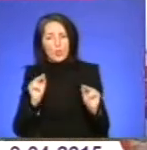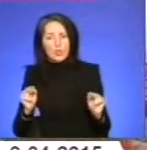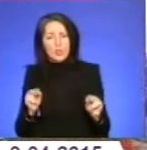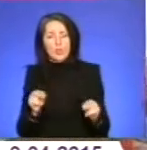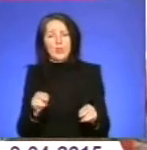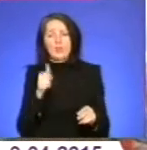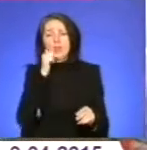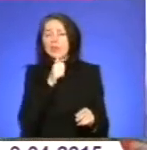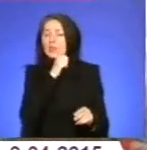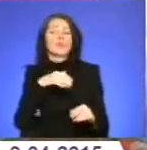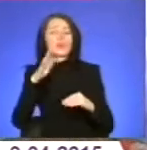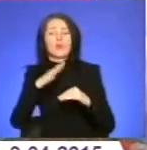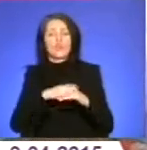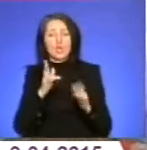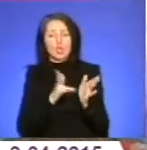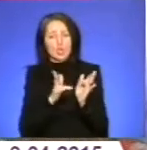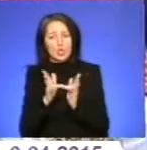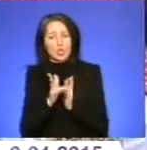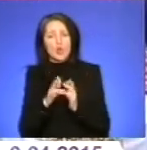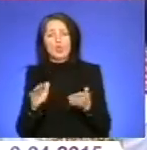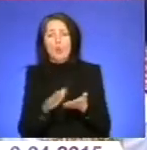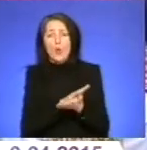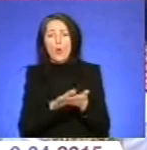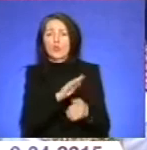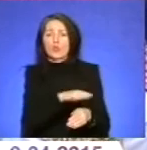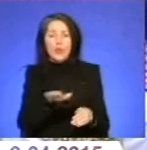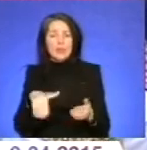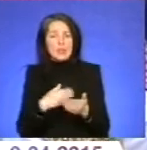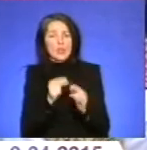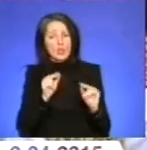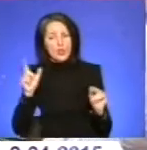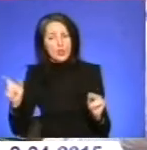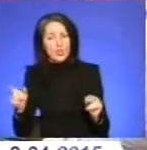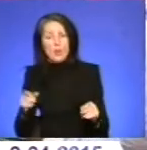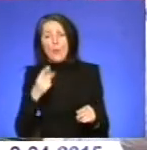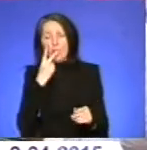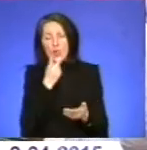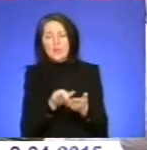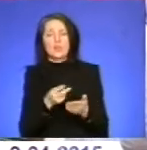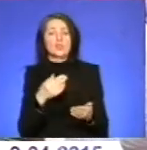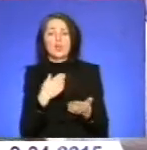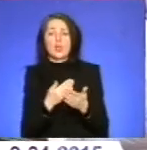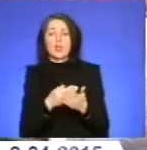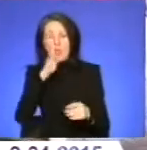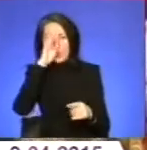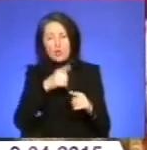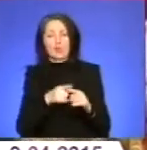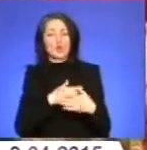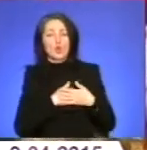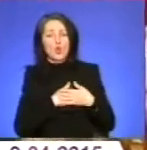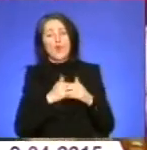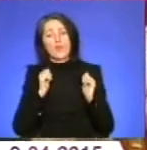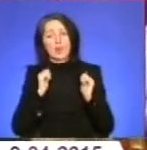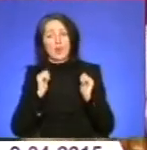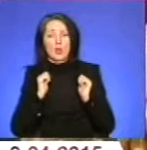На таємній вечері Ісус Христос омив ноги своїм учням, показавши тим самим приклад братської любові, покори і смиренності. У